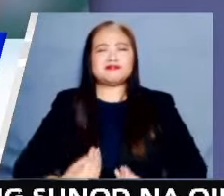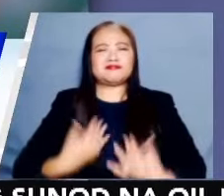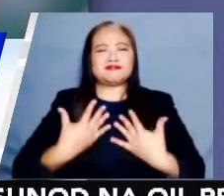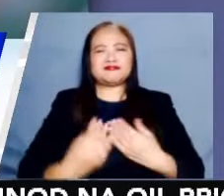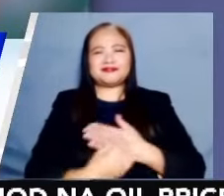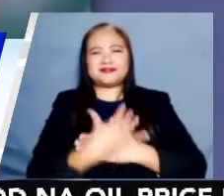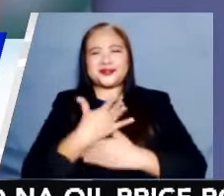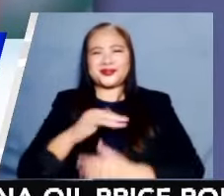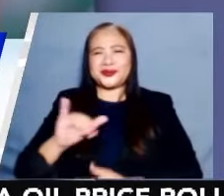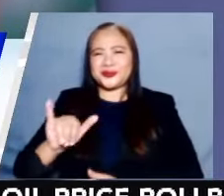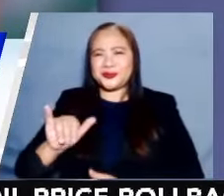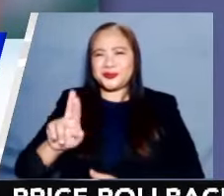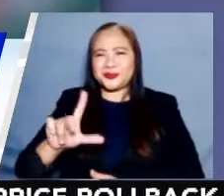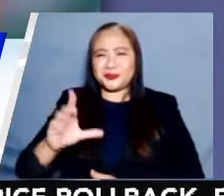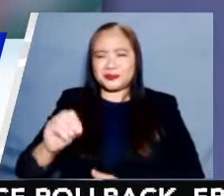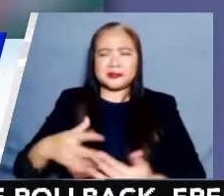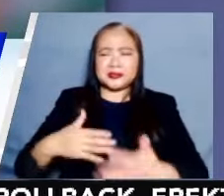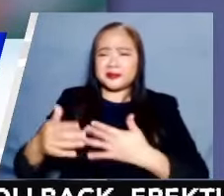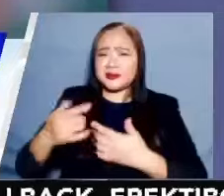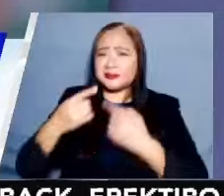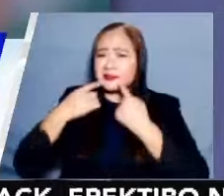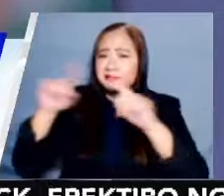na natili raw siyang mapagkumbaba.